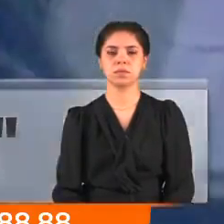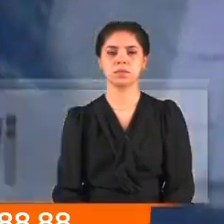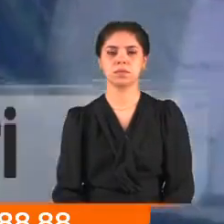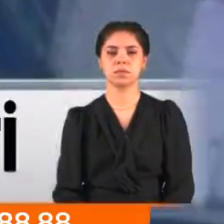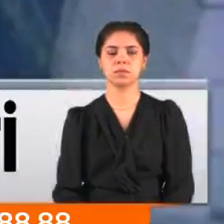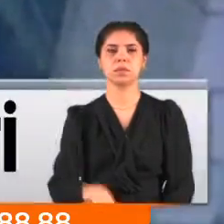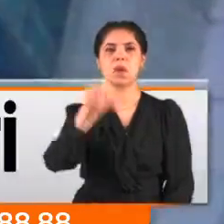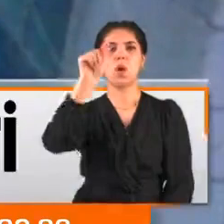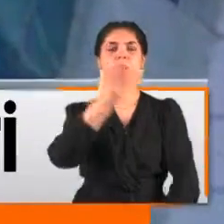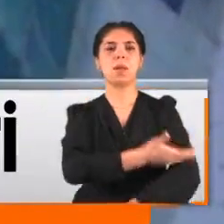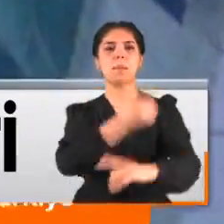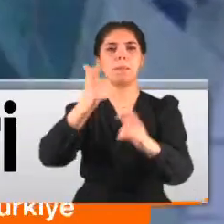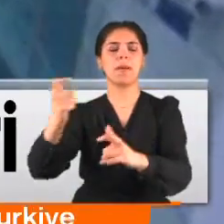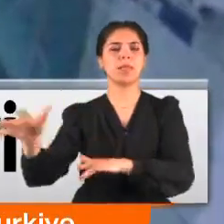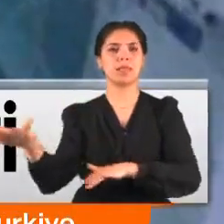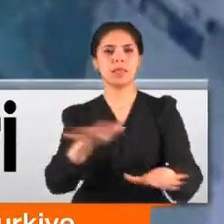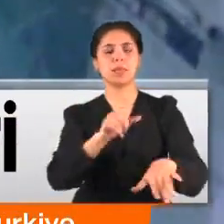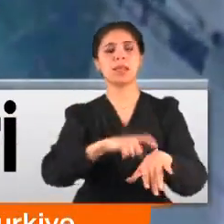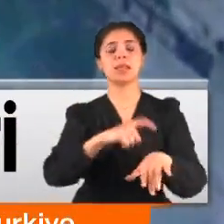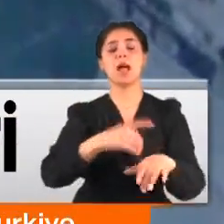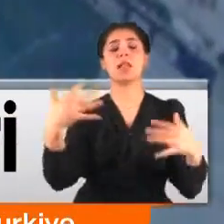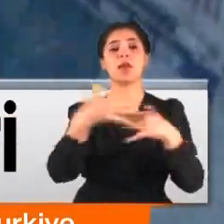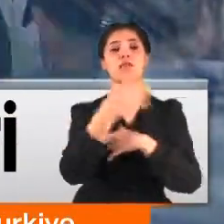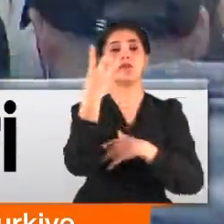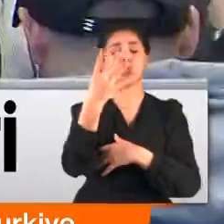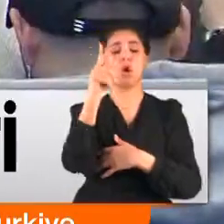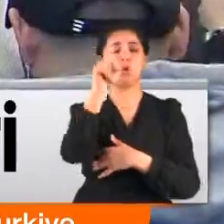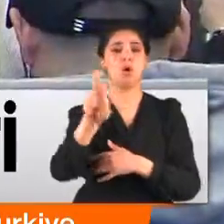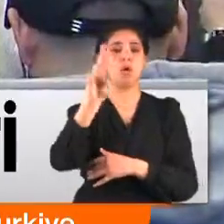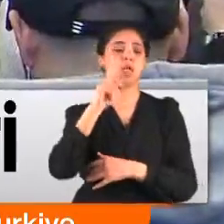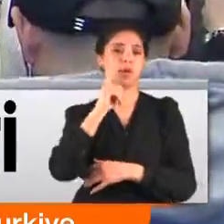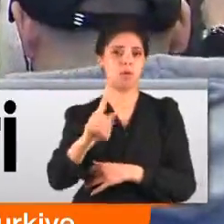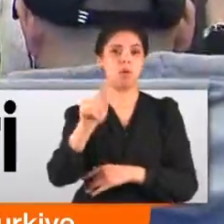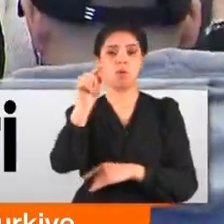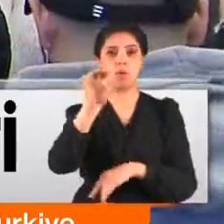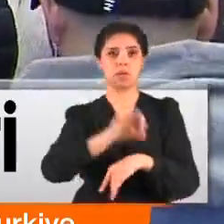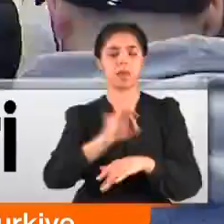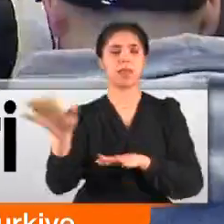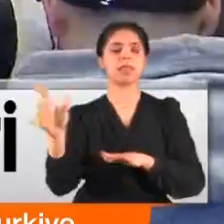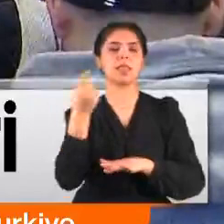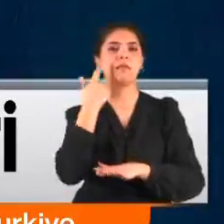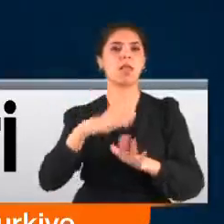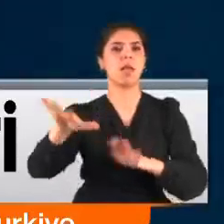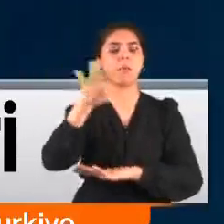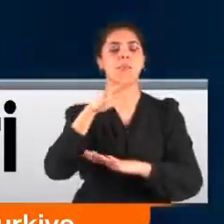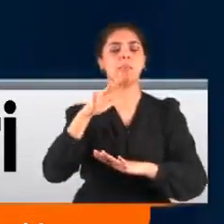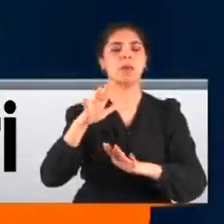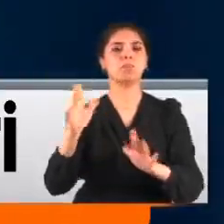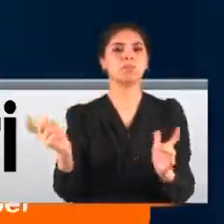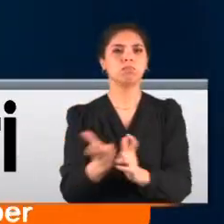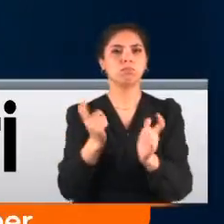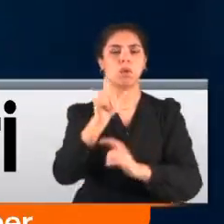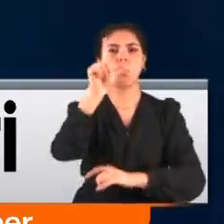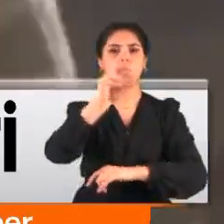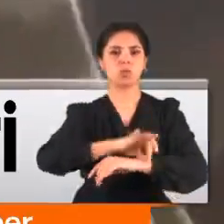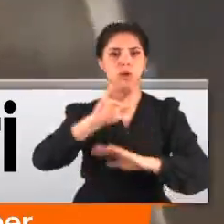Komutanım. 11 ili vuran deprem saat 4.17'de oldu. O an devletin zirvesinde kırmızı alarm verildi. Tam 13